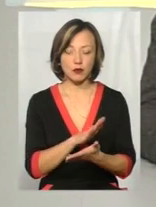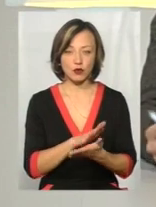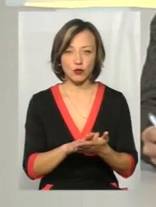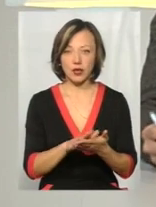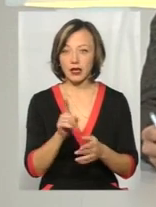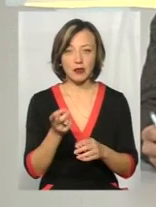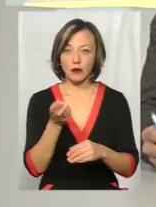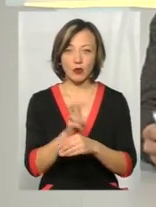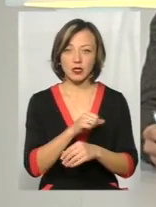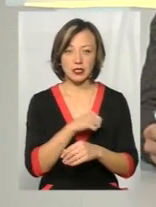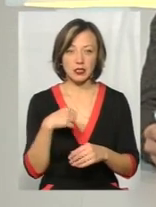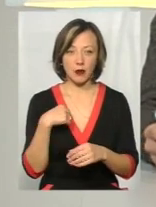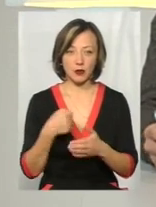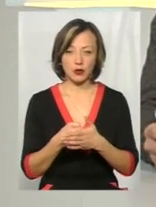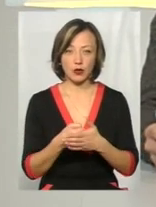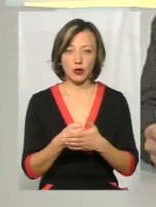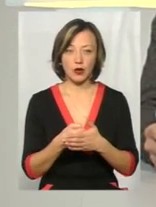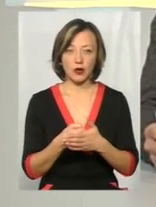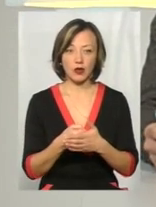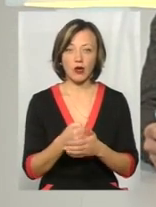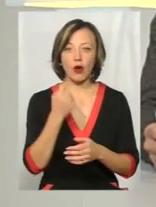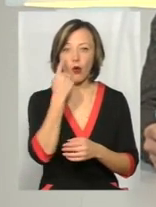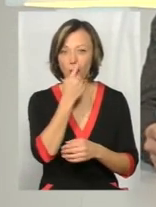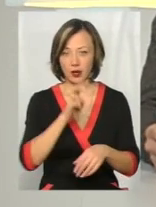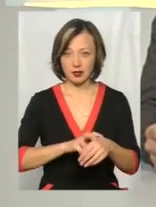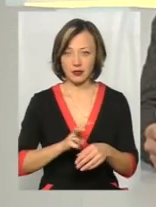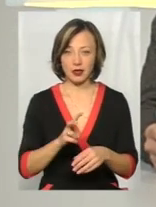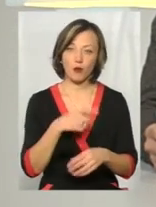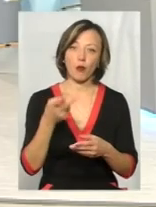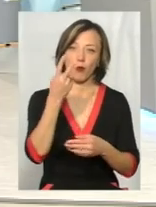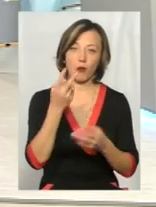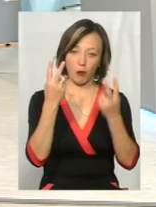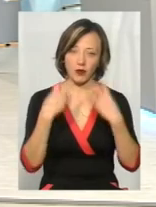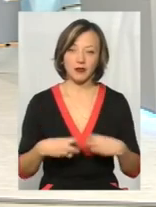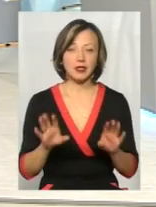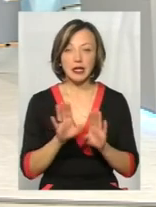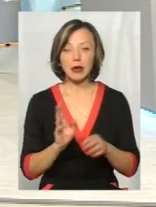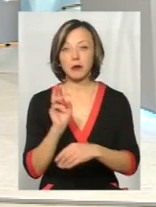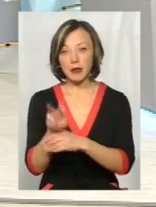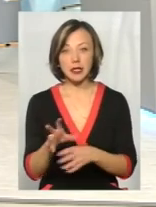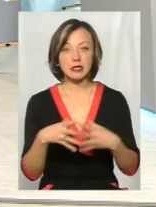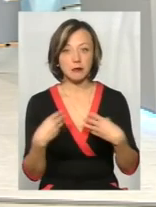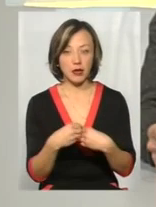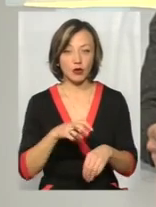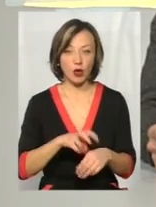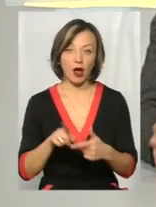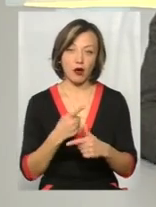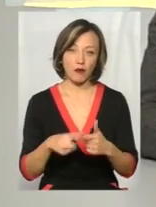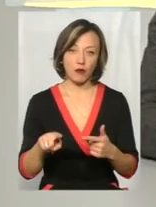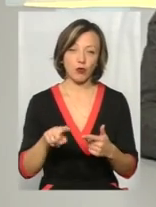тобто ти не приходиш сам по собі до, як ми кажемо, окуліста і кажеш, подивіться на мене, ти йдеш якщо до свого